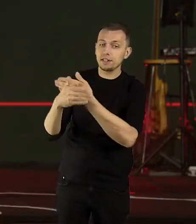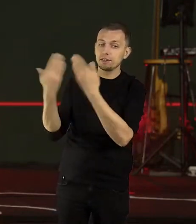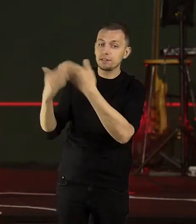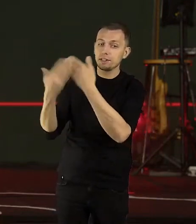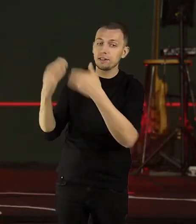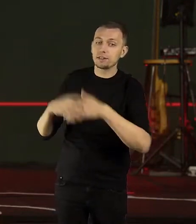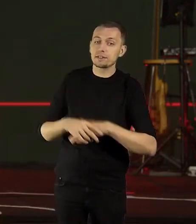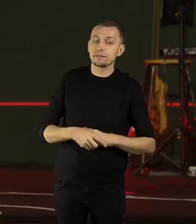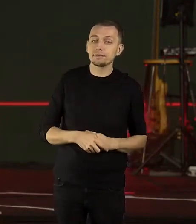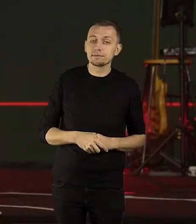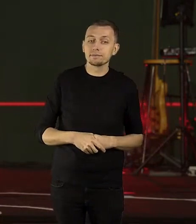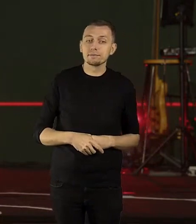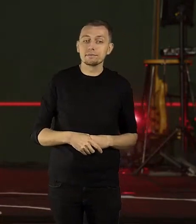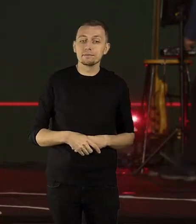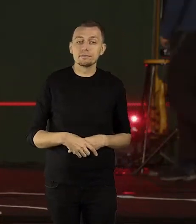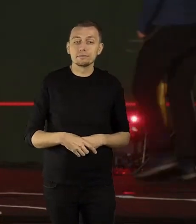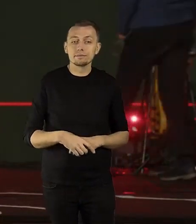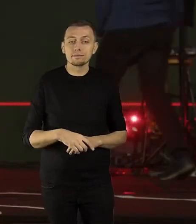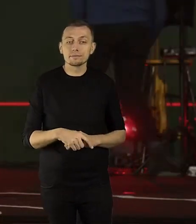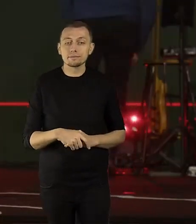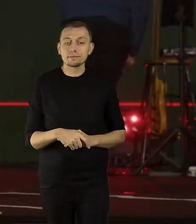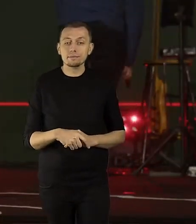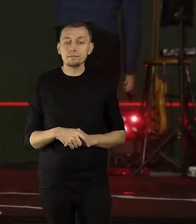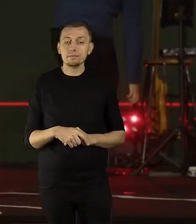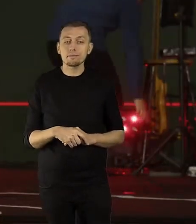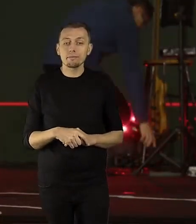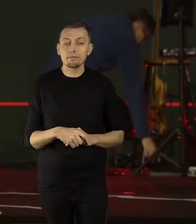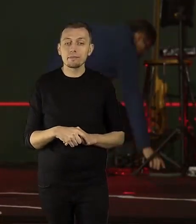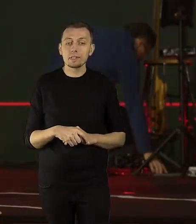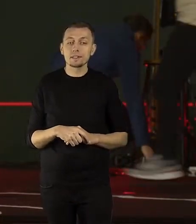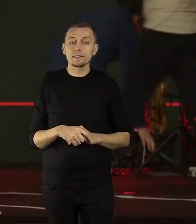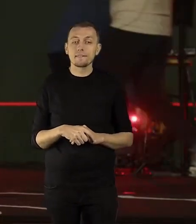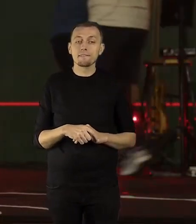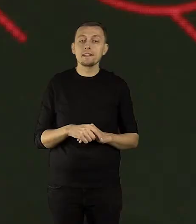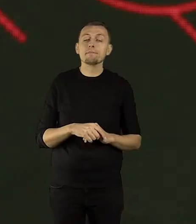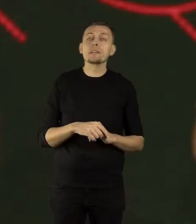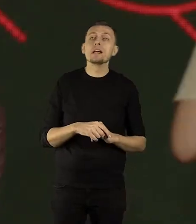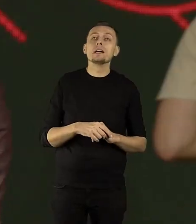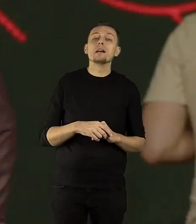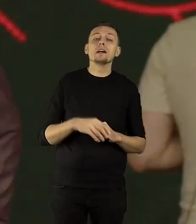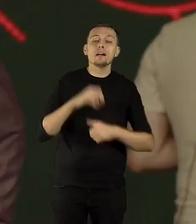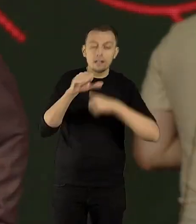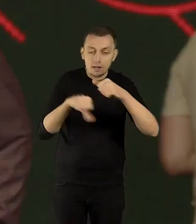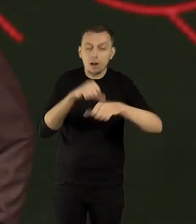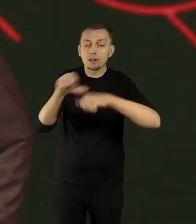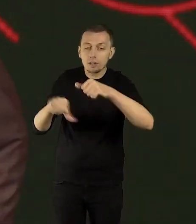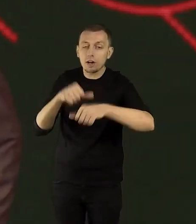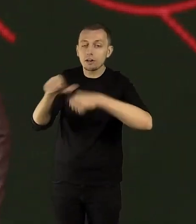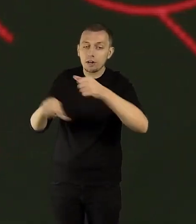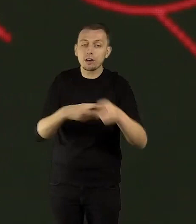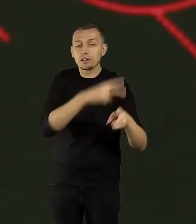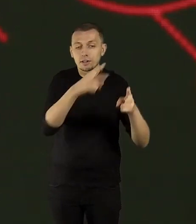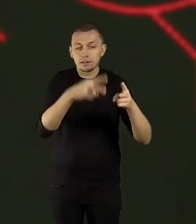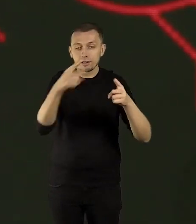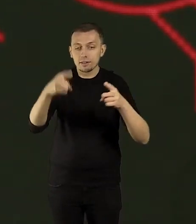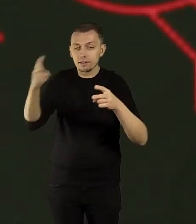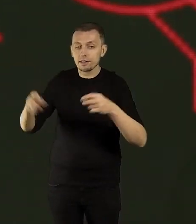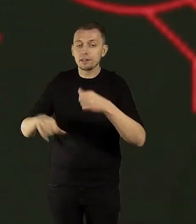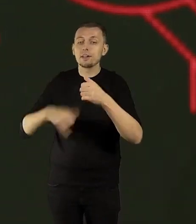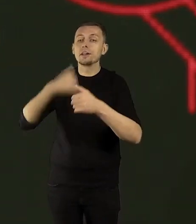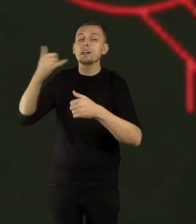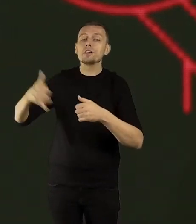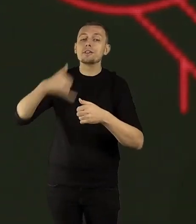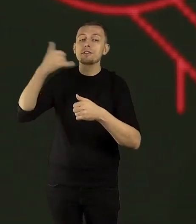roku nasz naczelny dowódca poszukuje ochotników, którzy wezmą Jego sztandar i